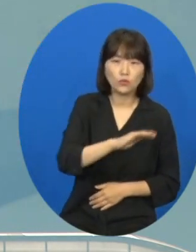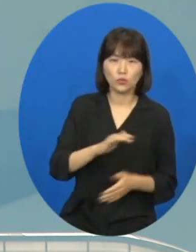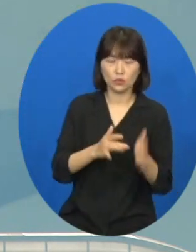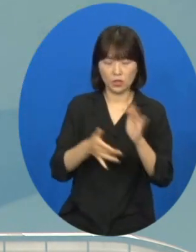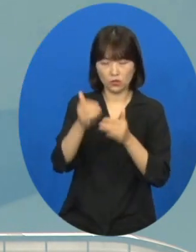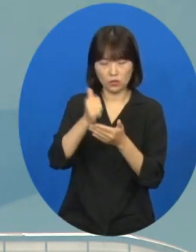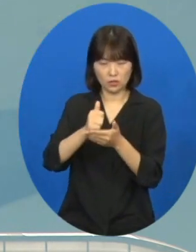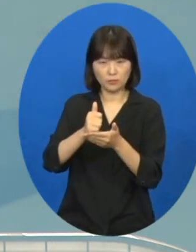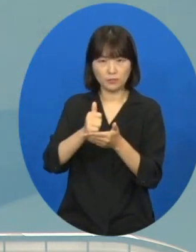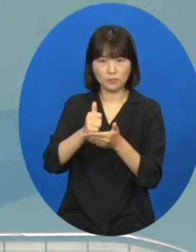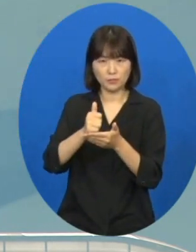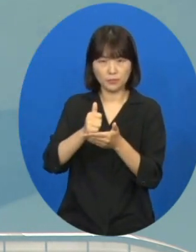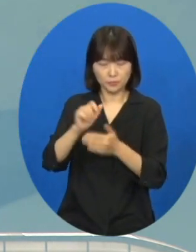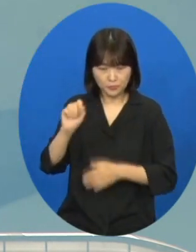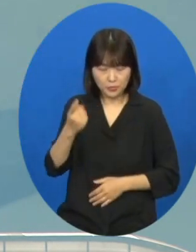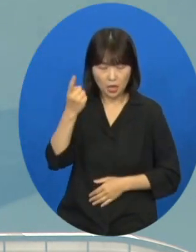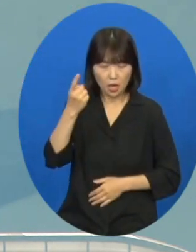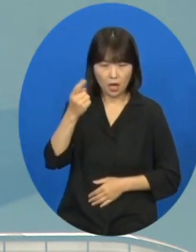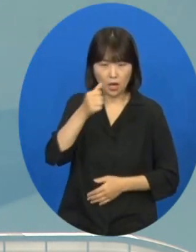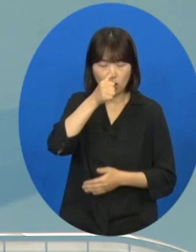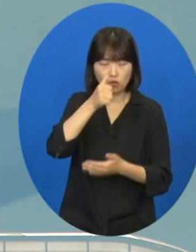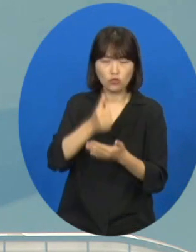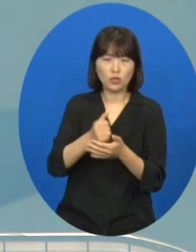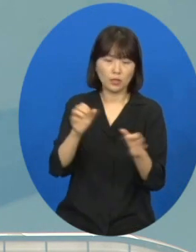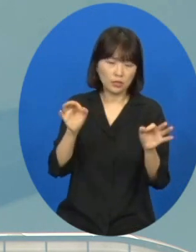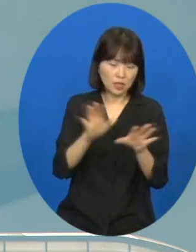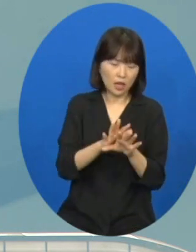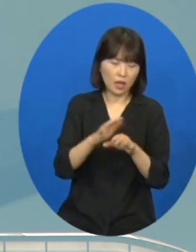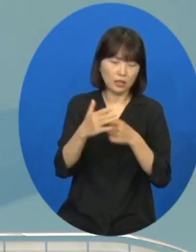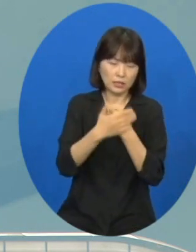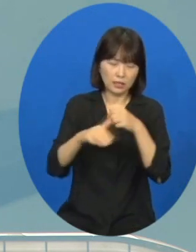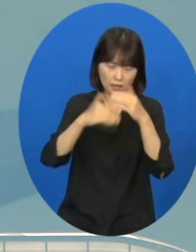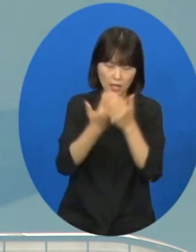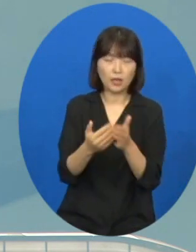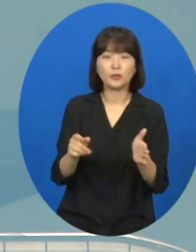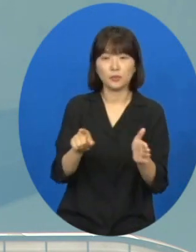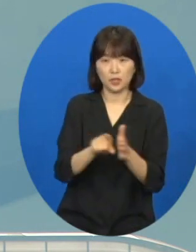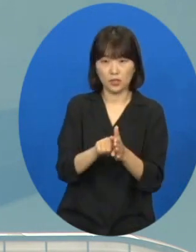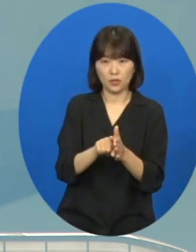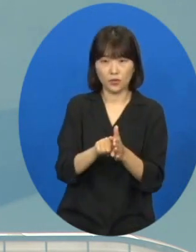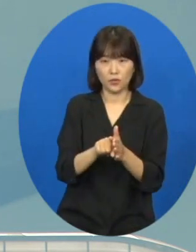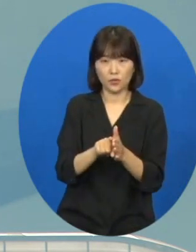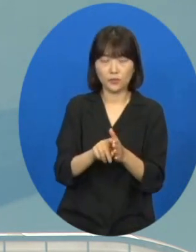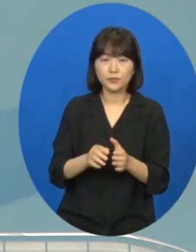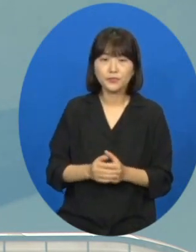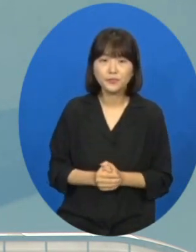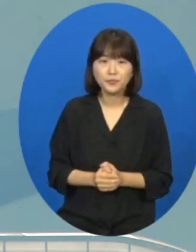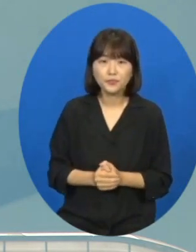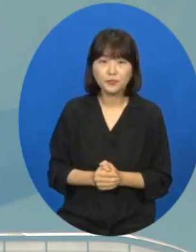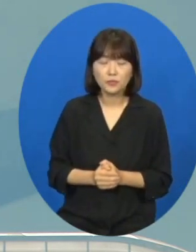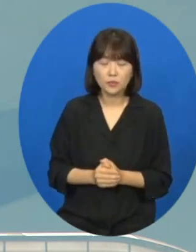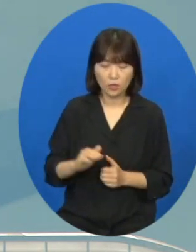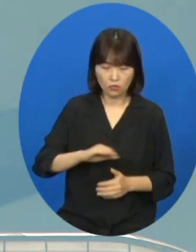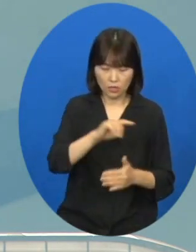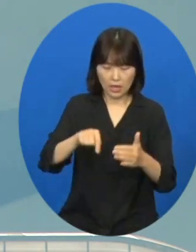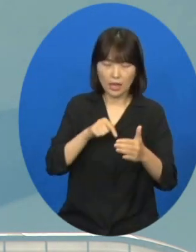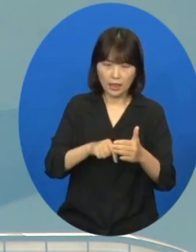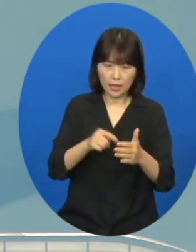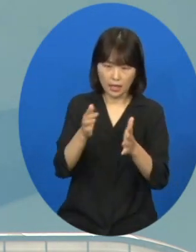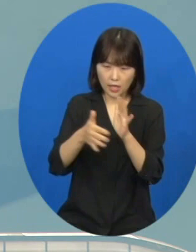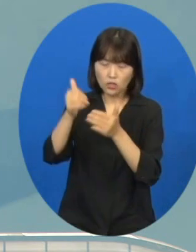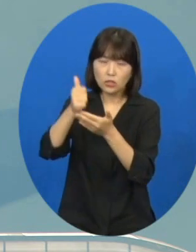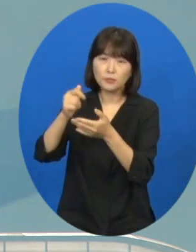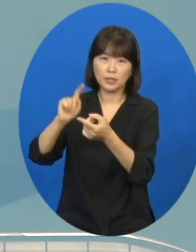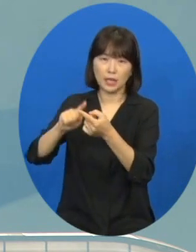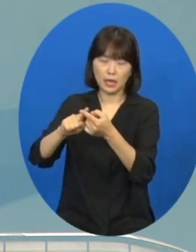인한 속죄의 은혜를 다 믿습니다. 믿으시죠? 그러니까 우리 속에는 예수님에